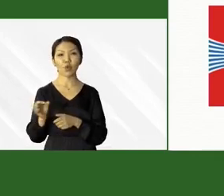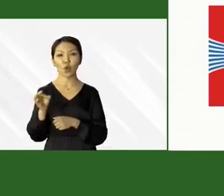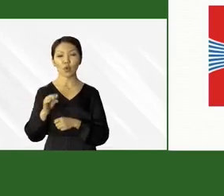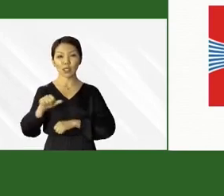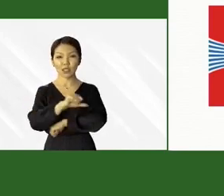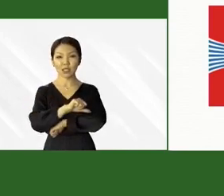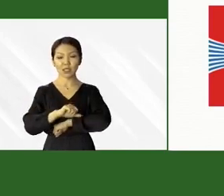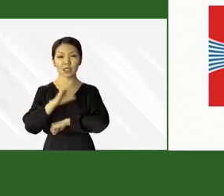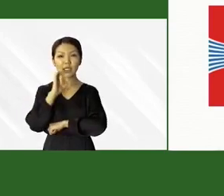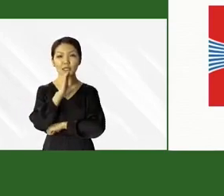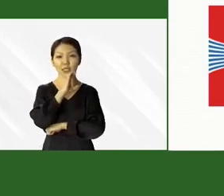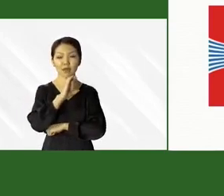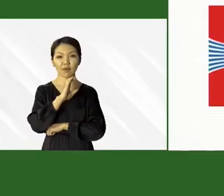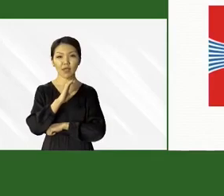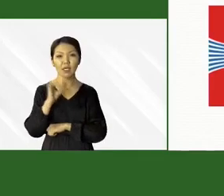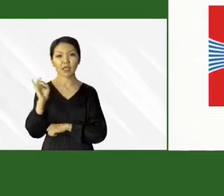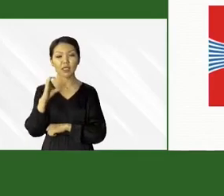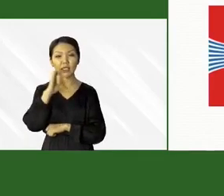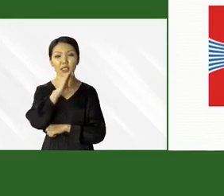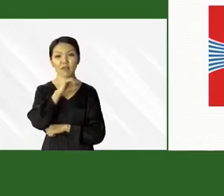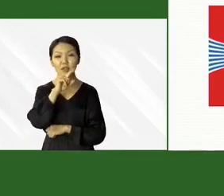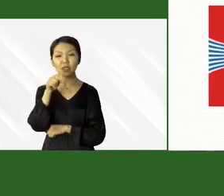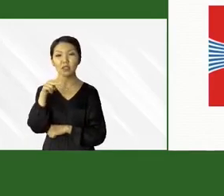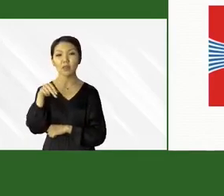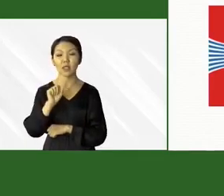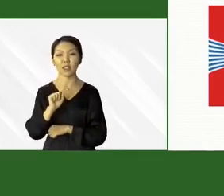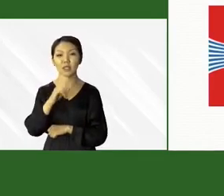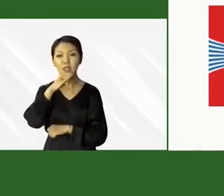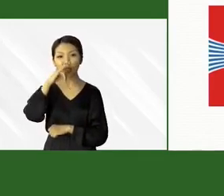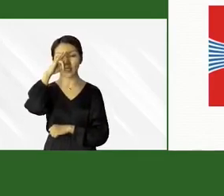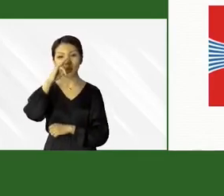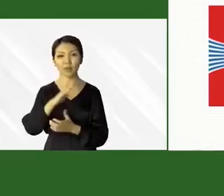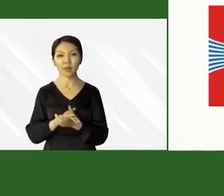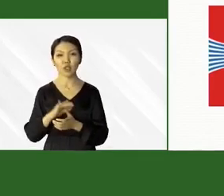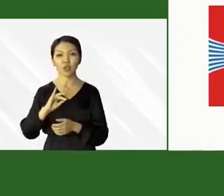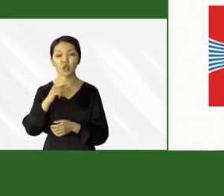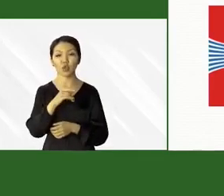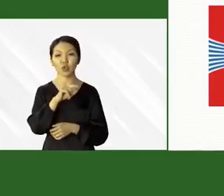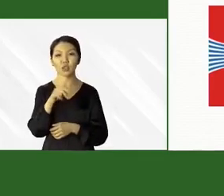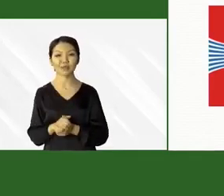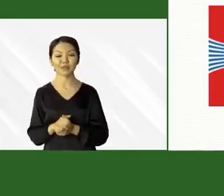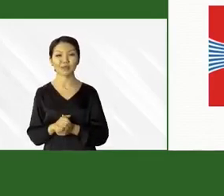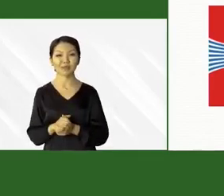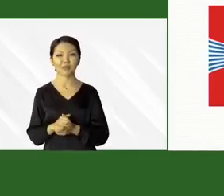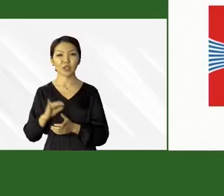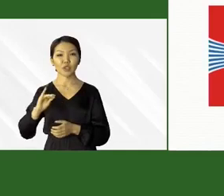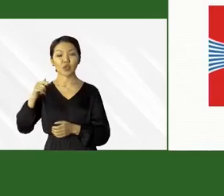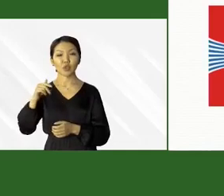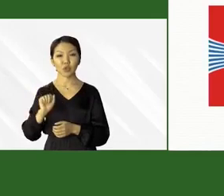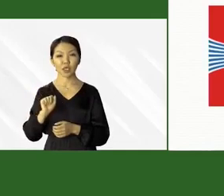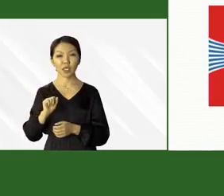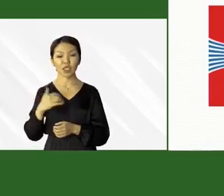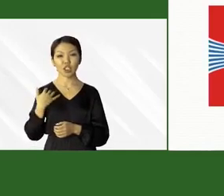Область граничит с севера и северо-запада с Казахстаном, с юго-запада с Узбекистаном, с юга